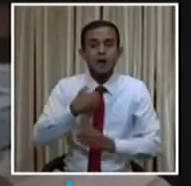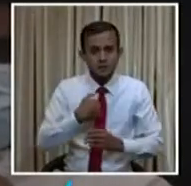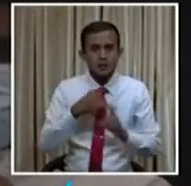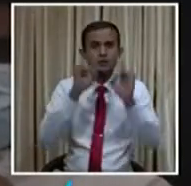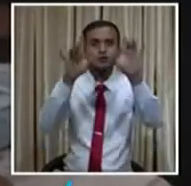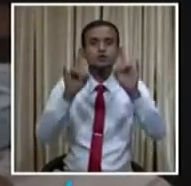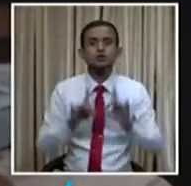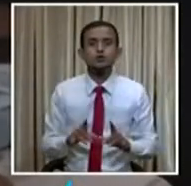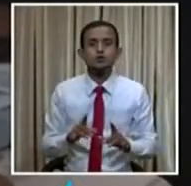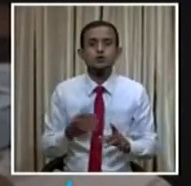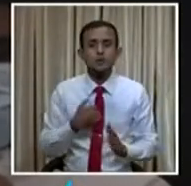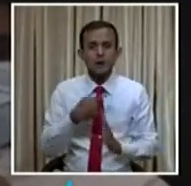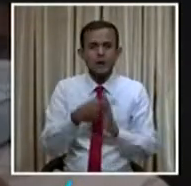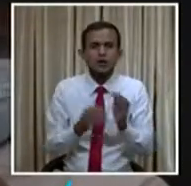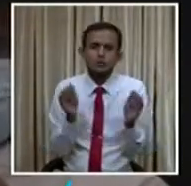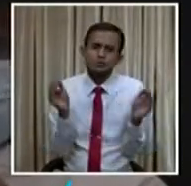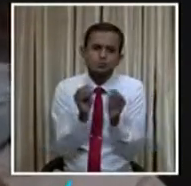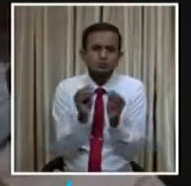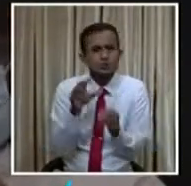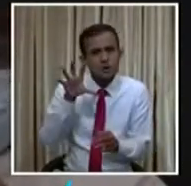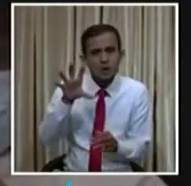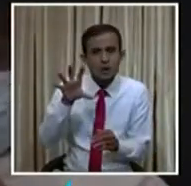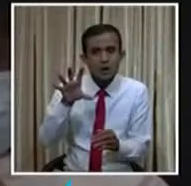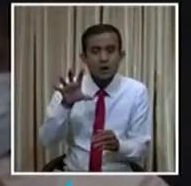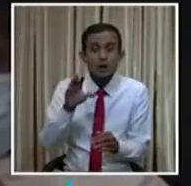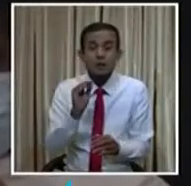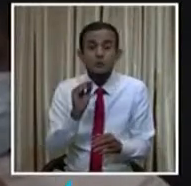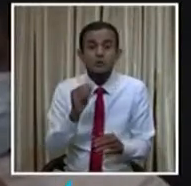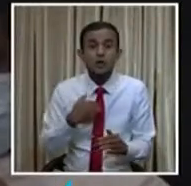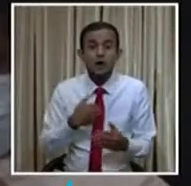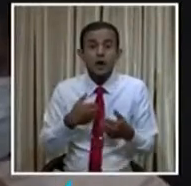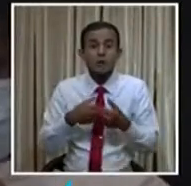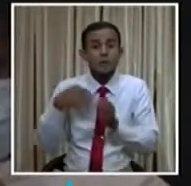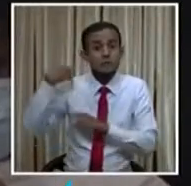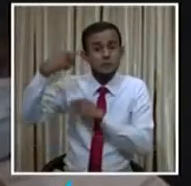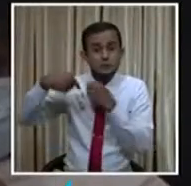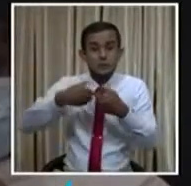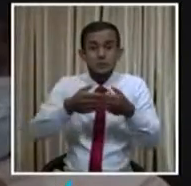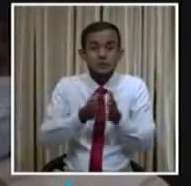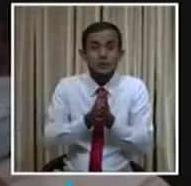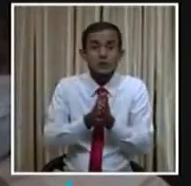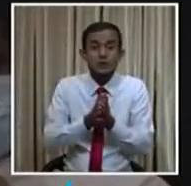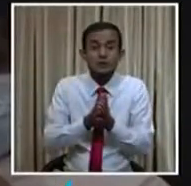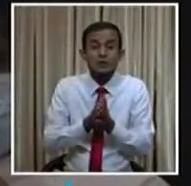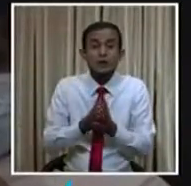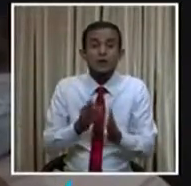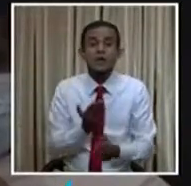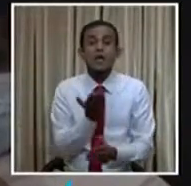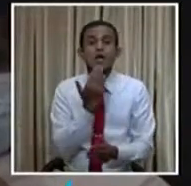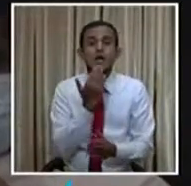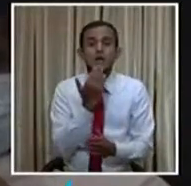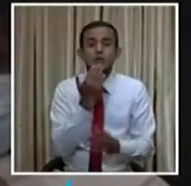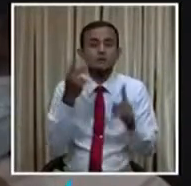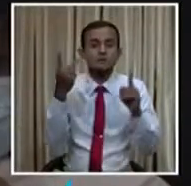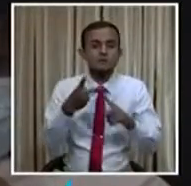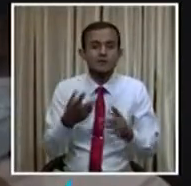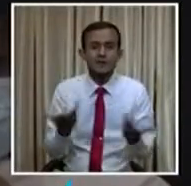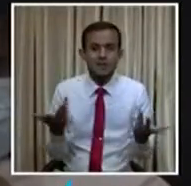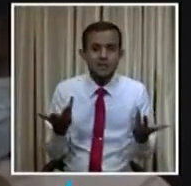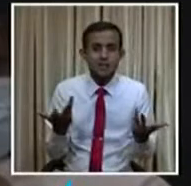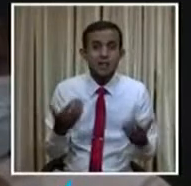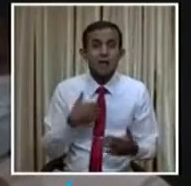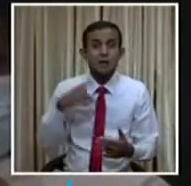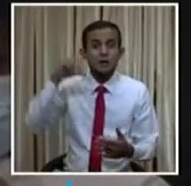තියෙන්නේ අපේ රට පුංචි රටක් බව ඇත්ත හැබැයි අපේ ස්වෛරී භාවය ගත්තම අපි ඇමරිකාවට දෙවෙනි නෑ